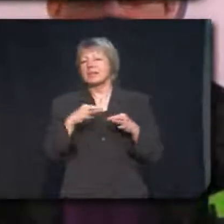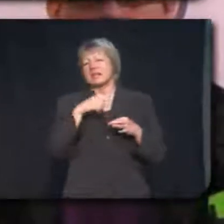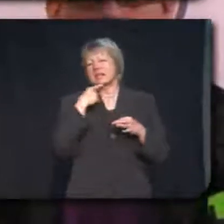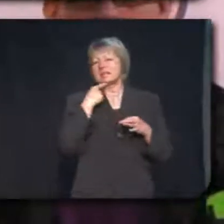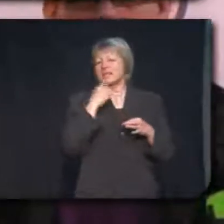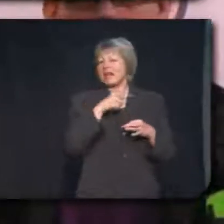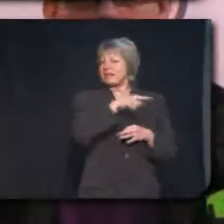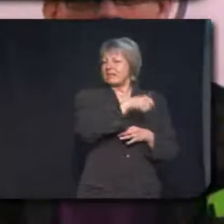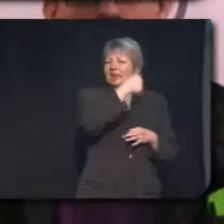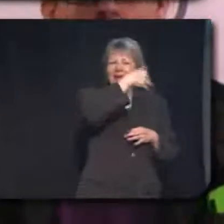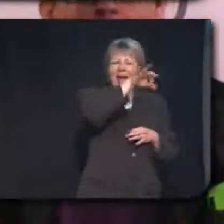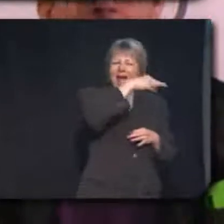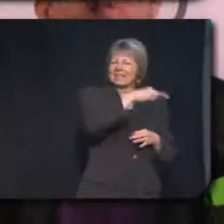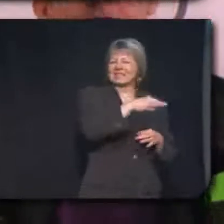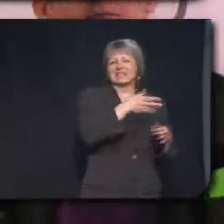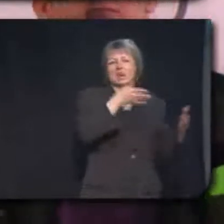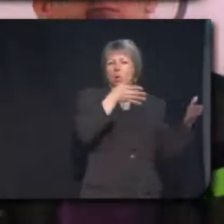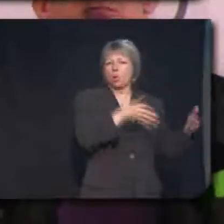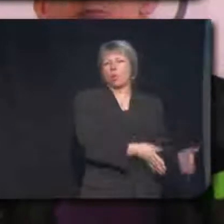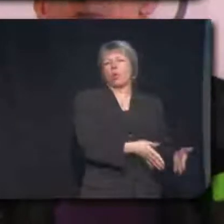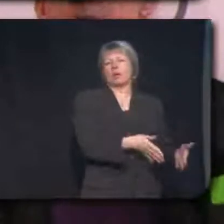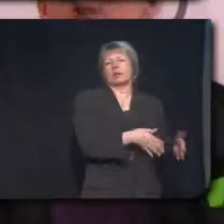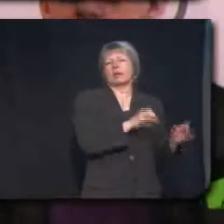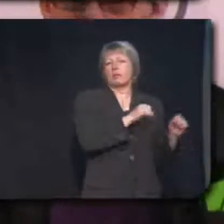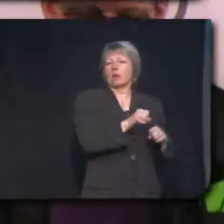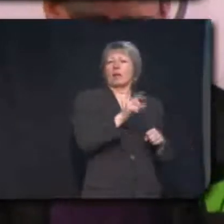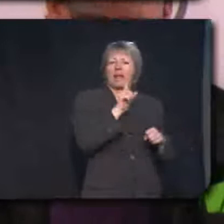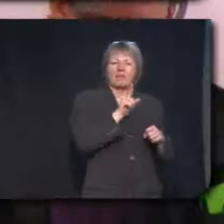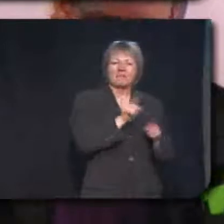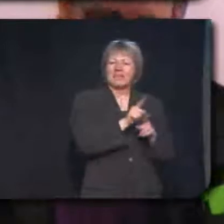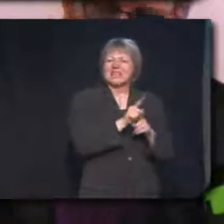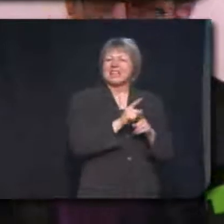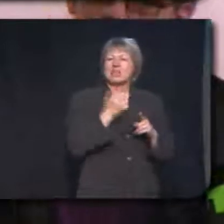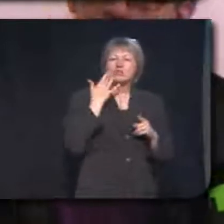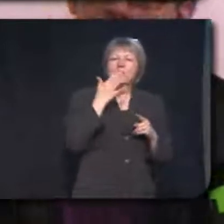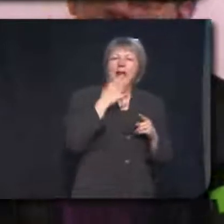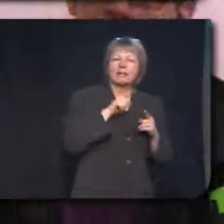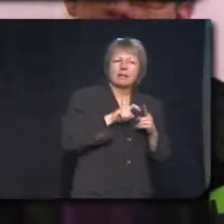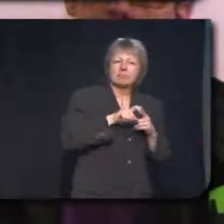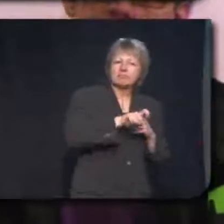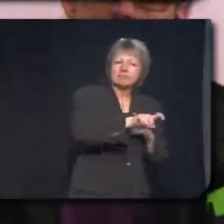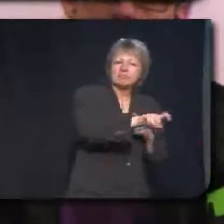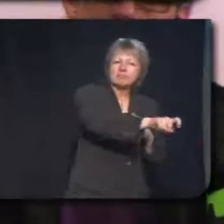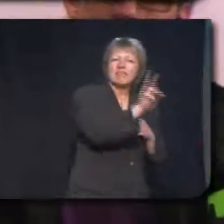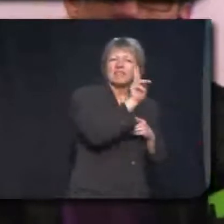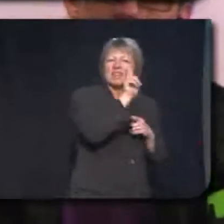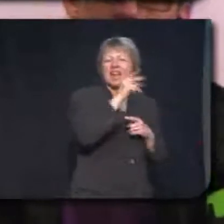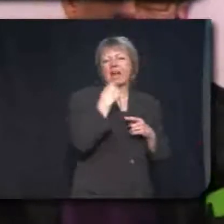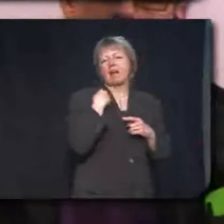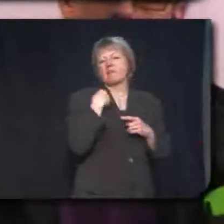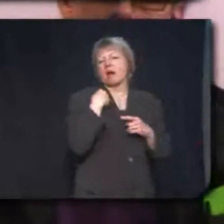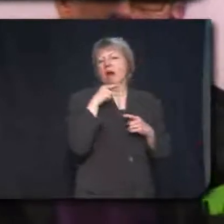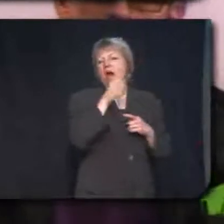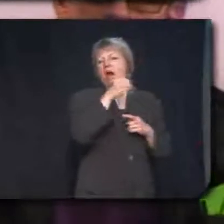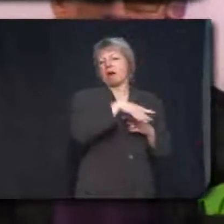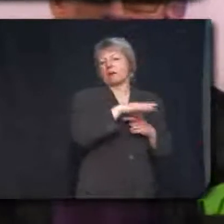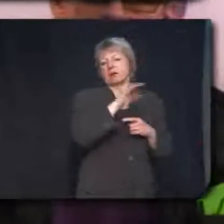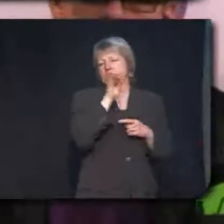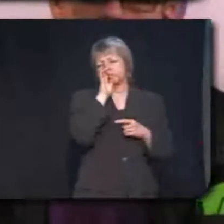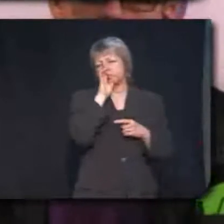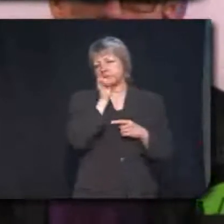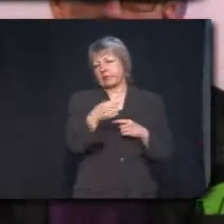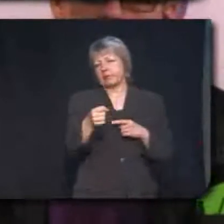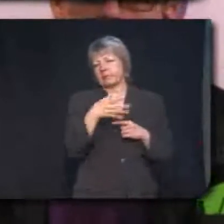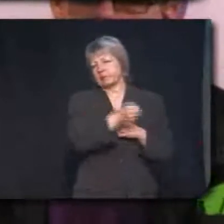es wirklich nachvollziehbar dass jeder Schritt also mit ohne Sachkenntnisse nachvollziehbar dass jeder Schritt sauber durchgeführt wurde und